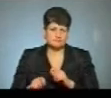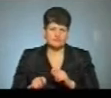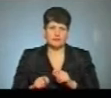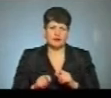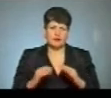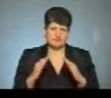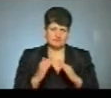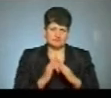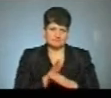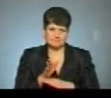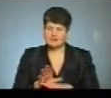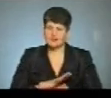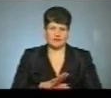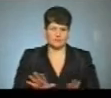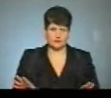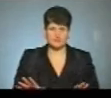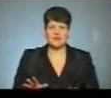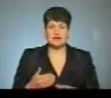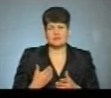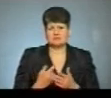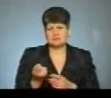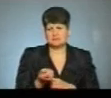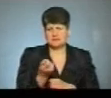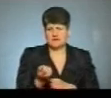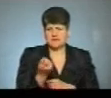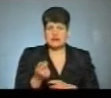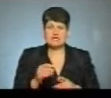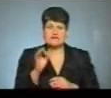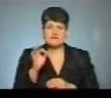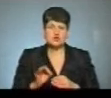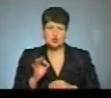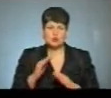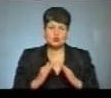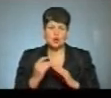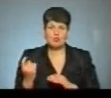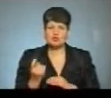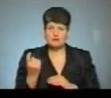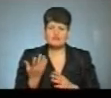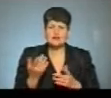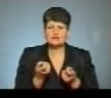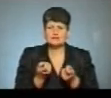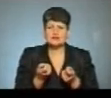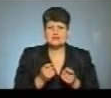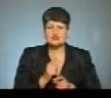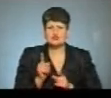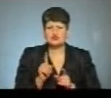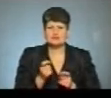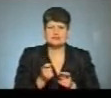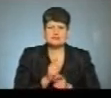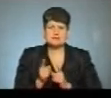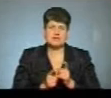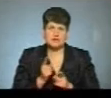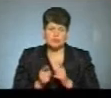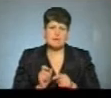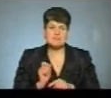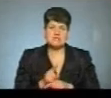що, я так думаю, що невеликий відсоток домогосподарств, яких щось суттєво змінилося, що впливає на призначення субсидій, то я